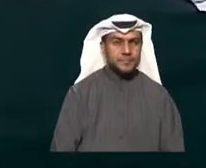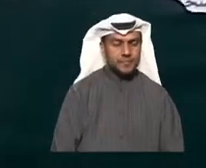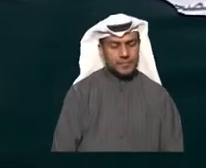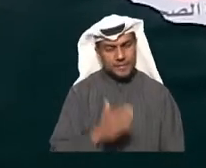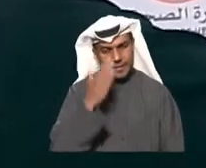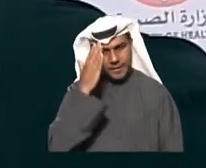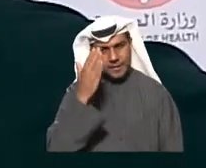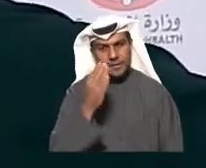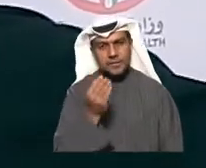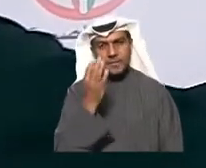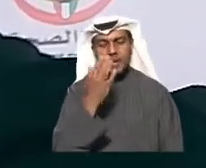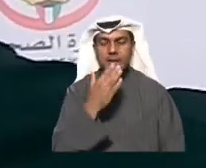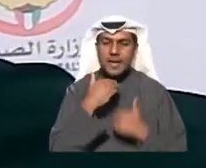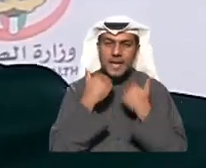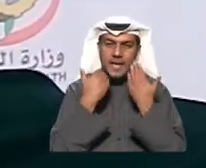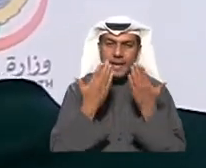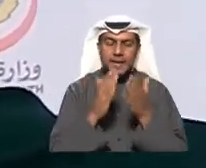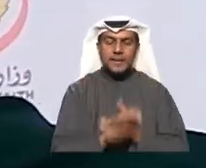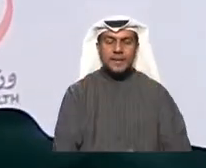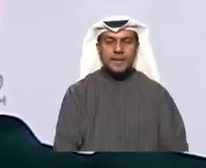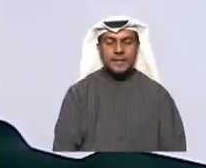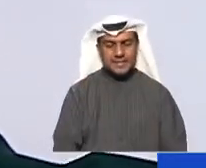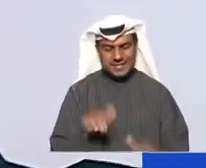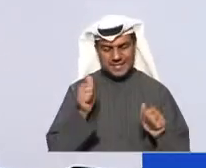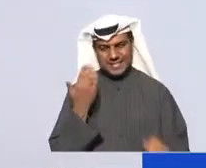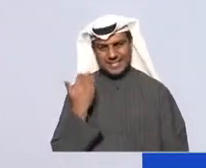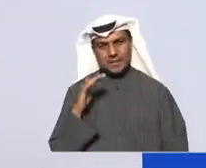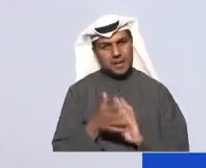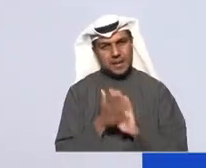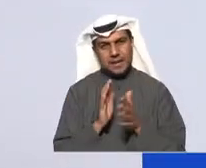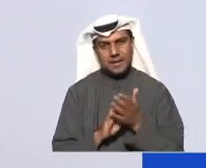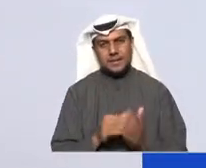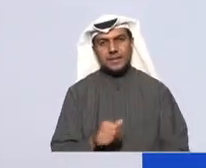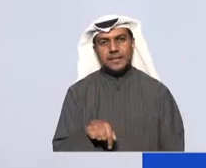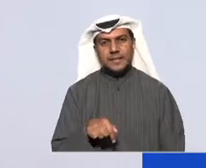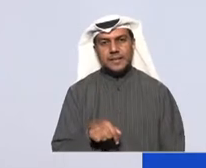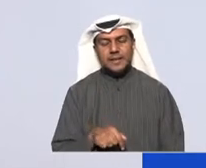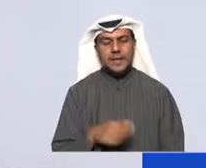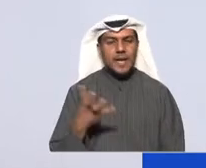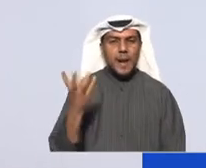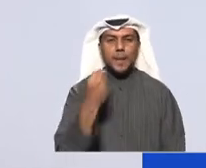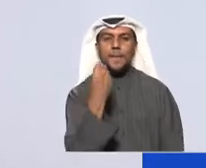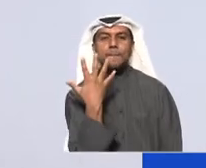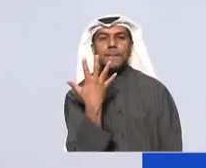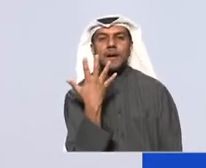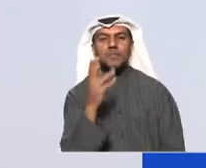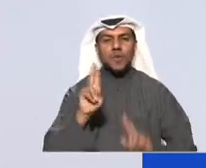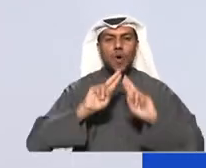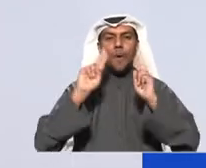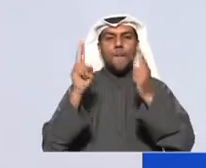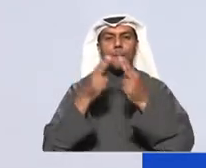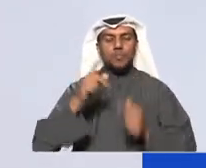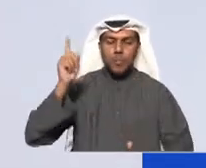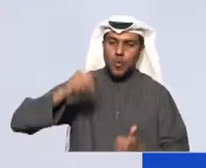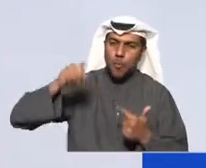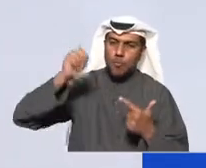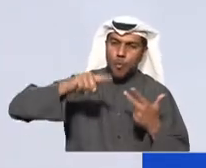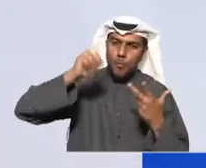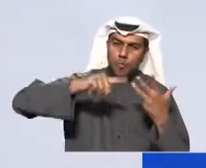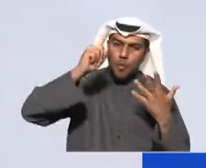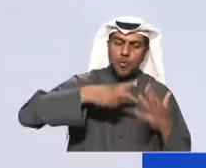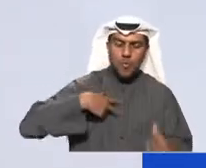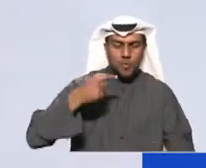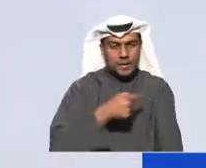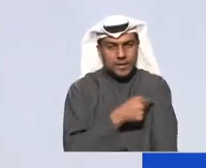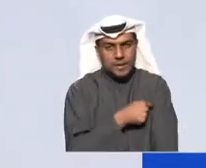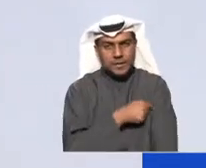الله صباحكم في كل خير. انتهينا قبل قليل من المؤتمر الخامس والذي تقيمه وزارة الصحة بشكل يومي في مبنى وزارة